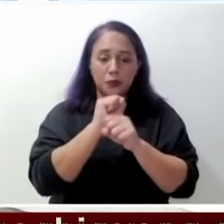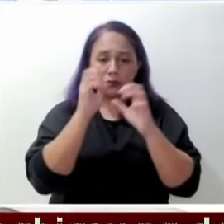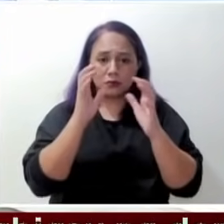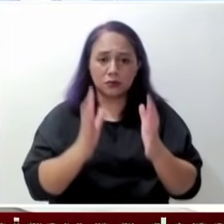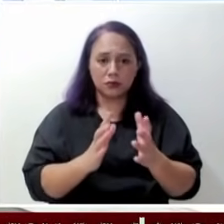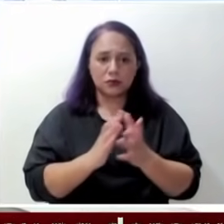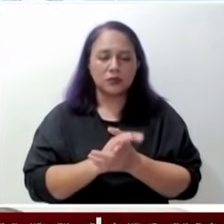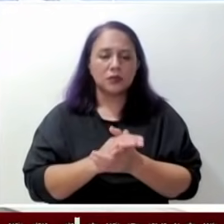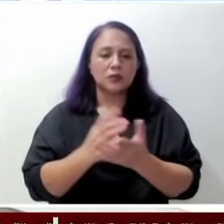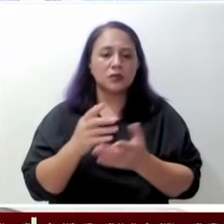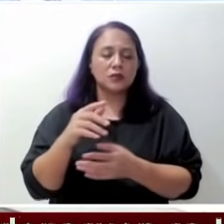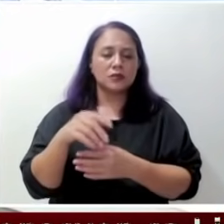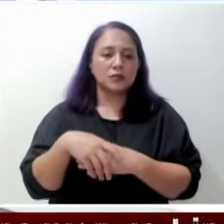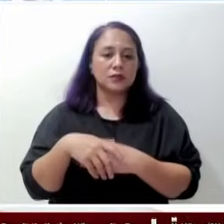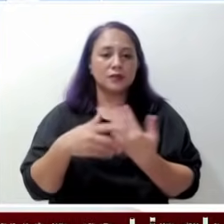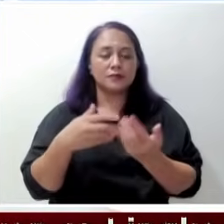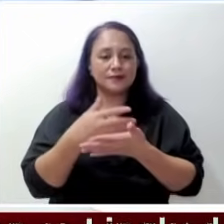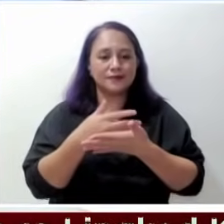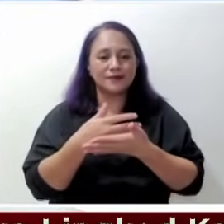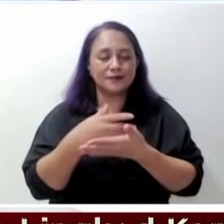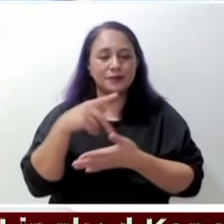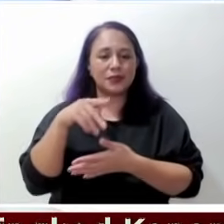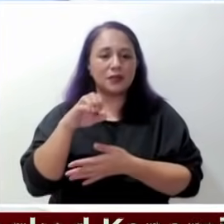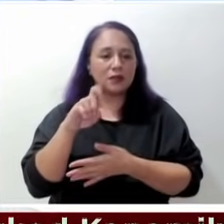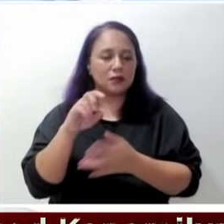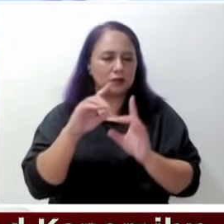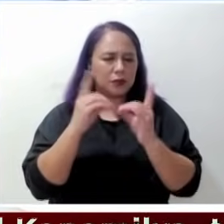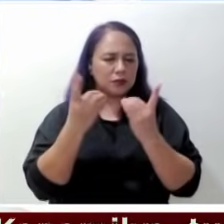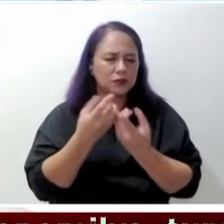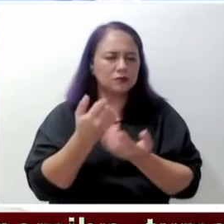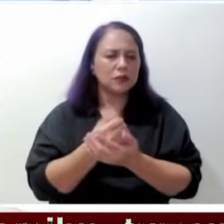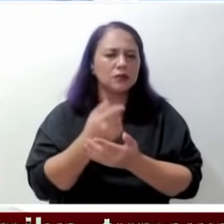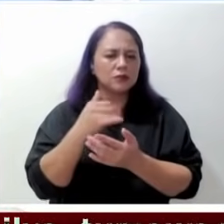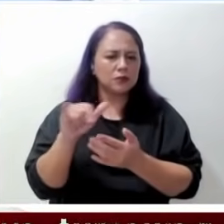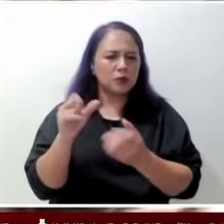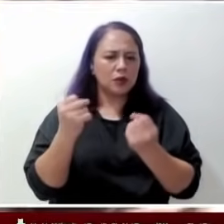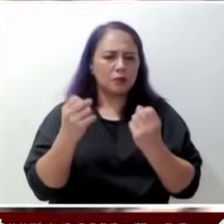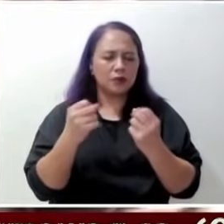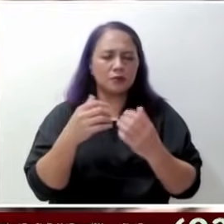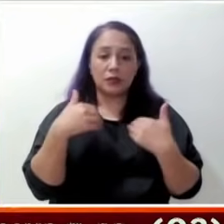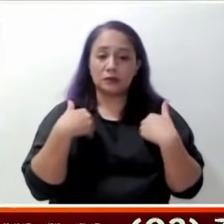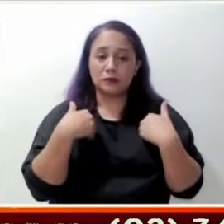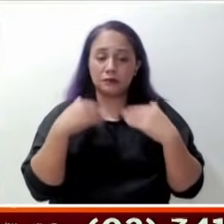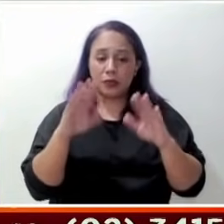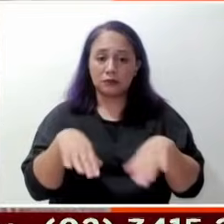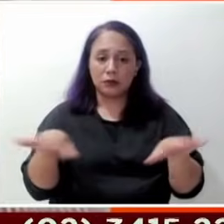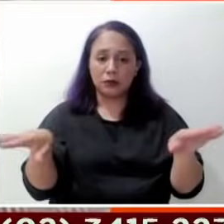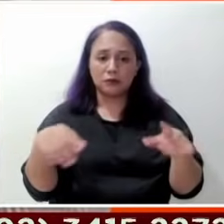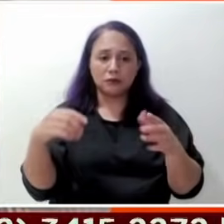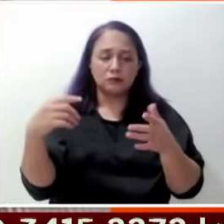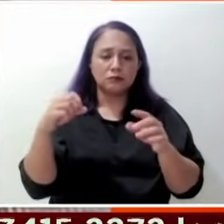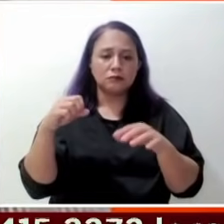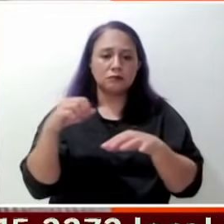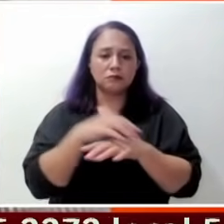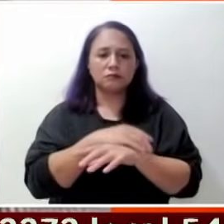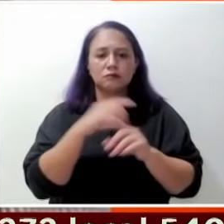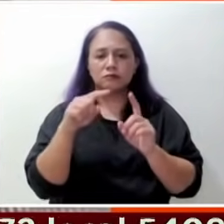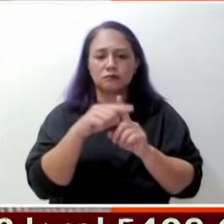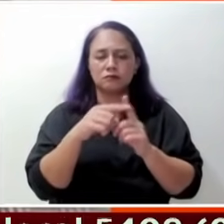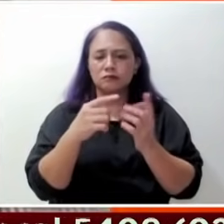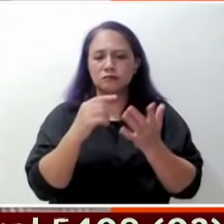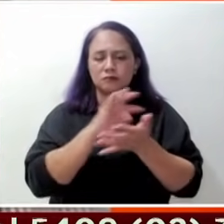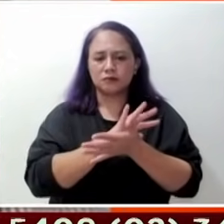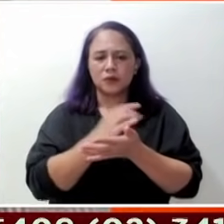kanilang pediatric department. Dumadami rin ang mga batang tinatamaan ng COVID. Ang emergency department namin